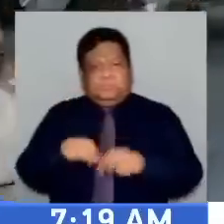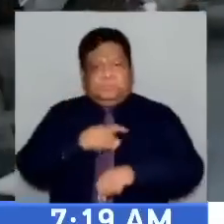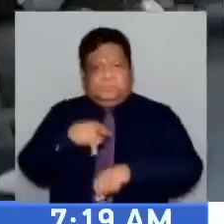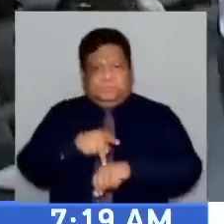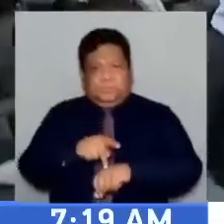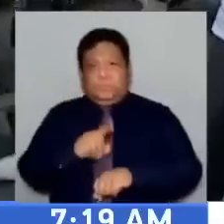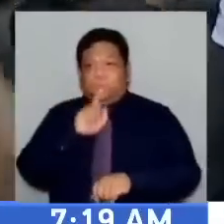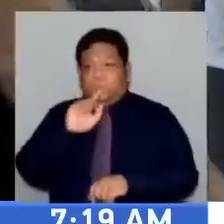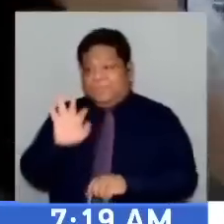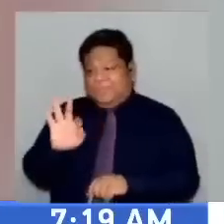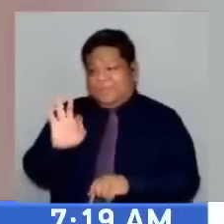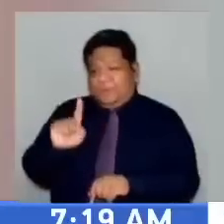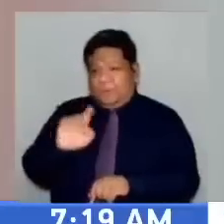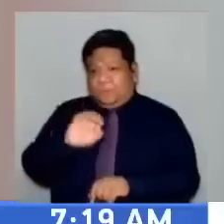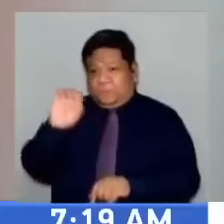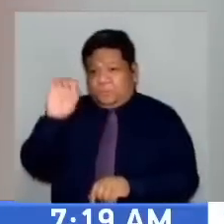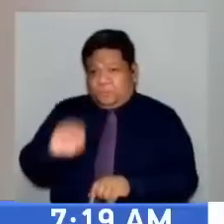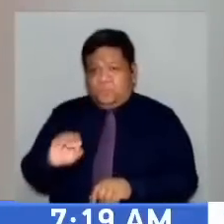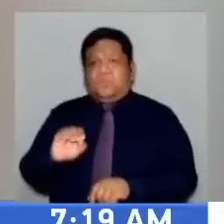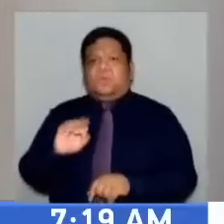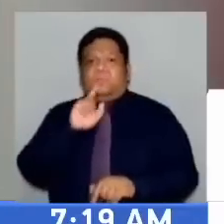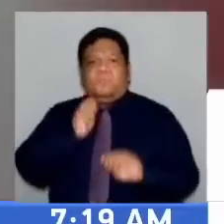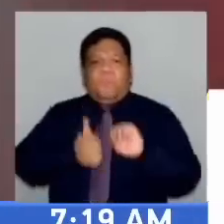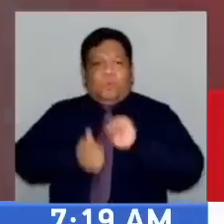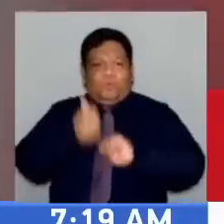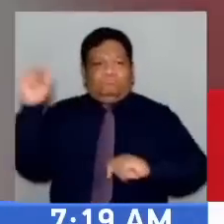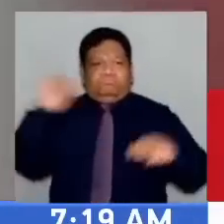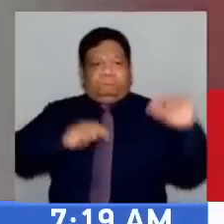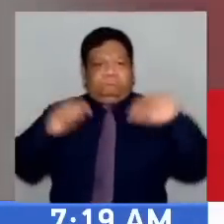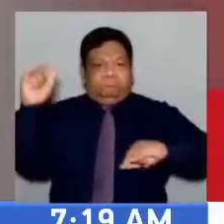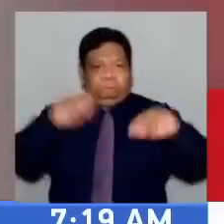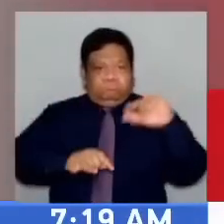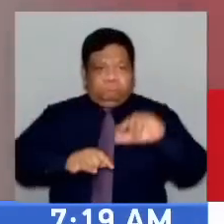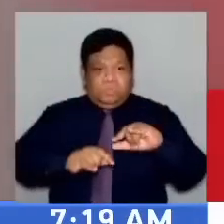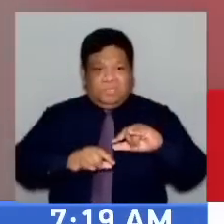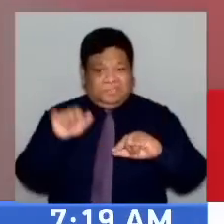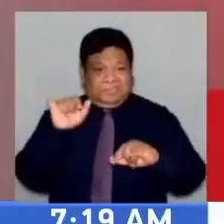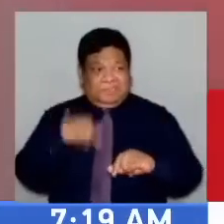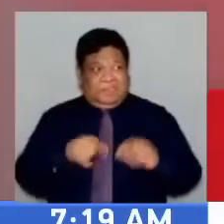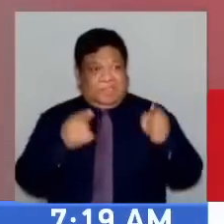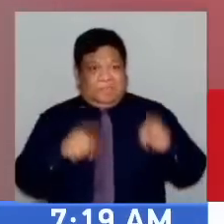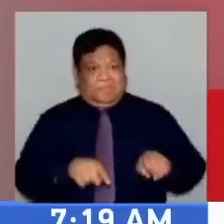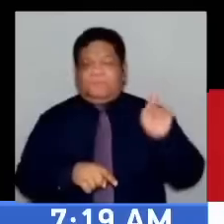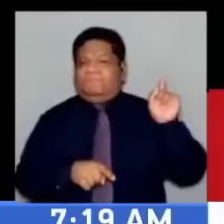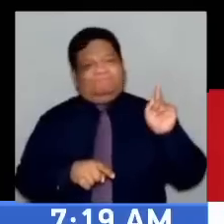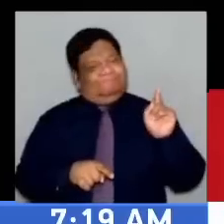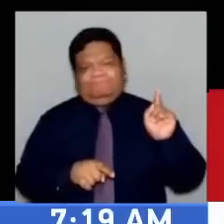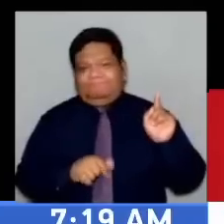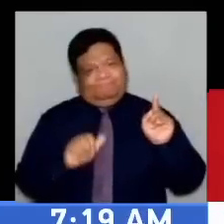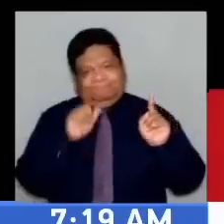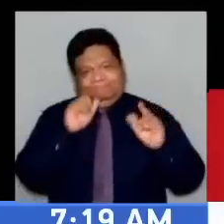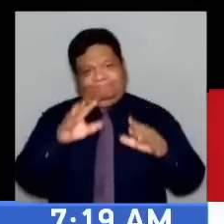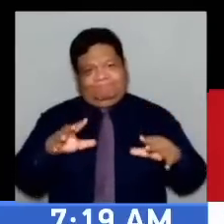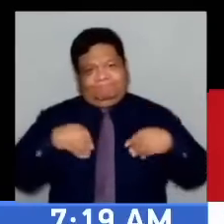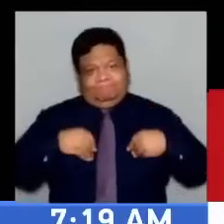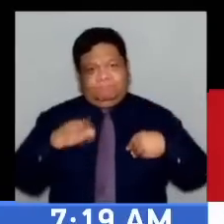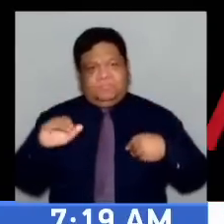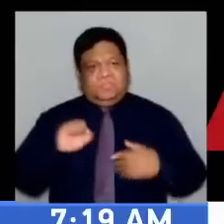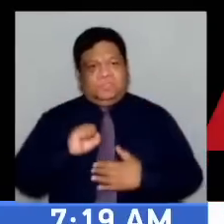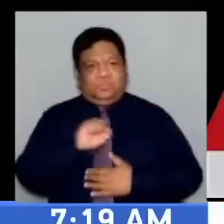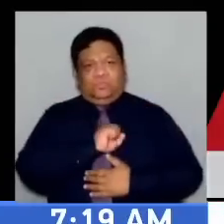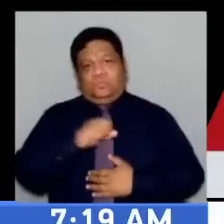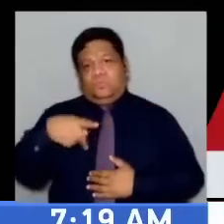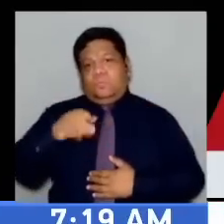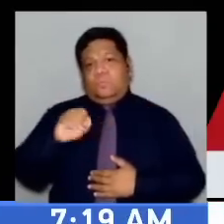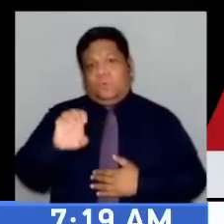visitor arrivals sa bansa. Ang mga ganitong balita, hindi katanggap-tanggap ayon kay Senadora Grace Poe. Talagang nakakagalit